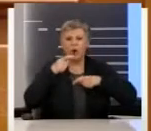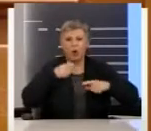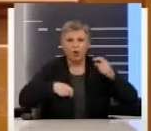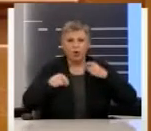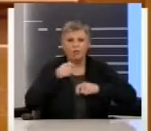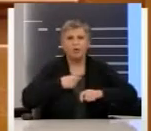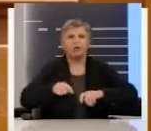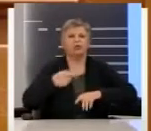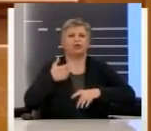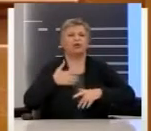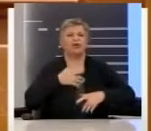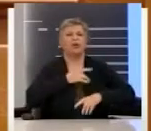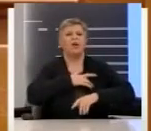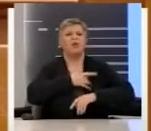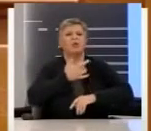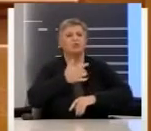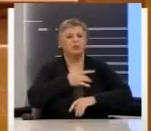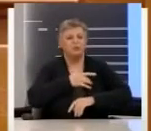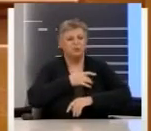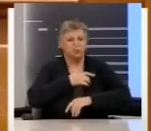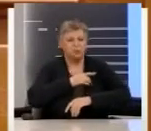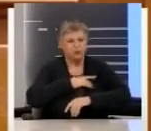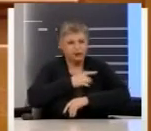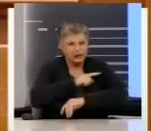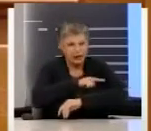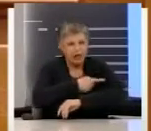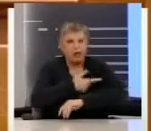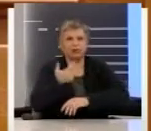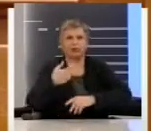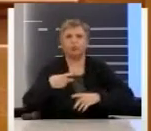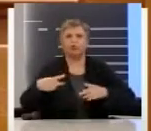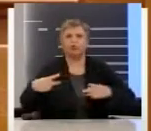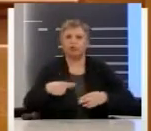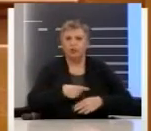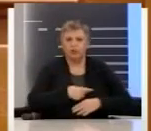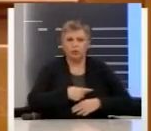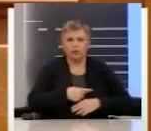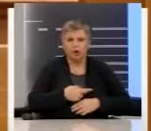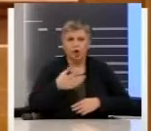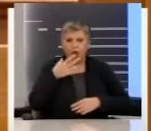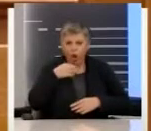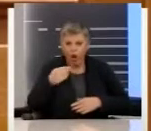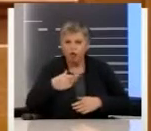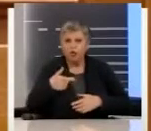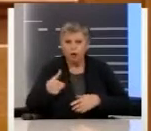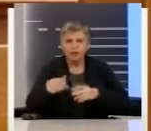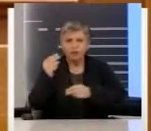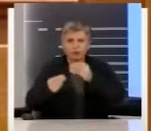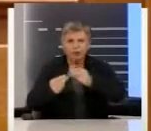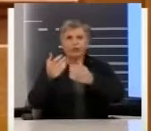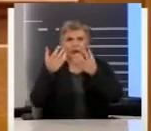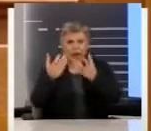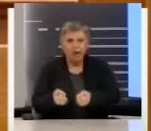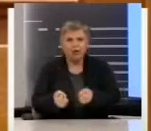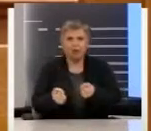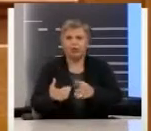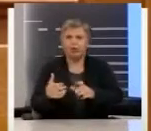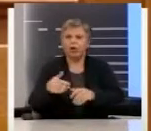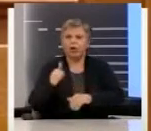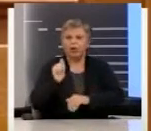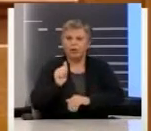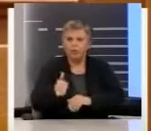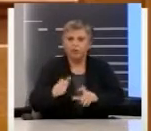σε χειρουργούς και οι οικογένειές τους, γιατί είναι υπαρκτό πρόβλημα και προσπαθούν να το